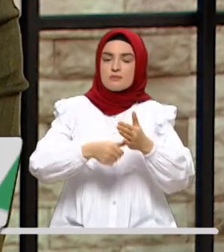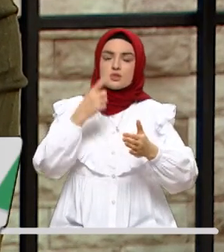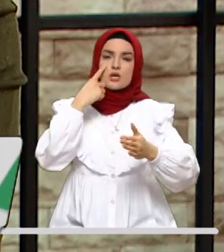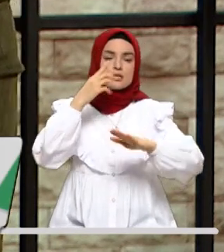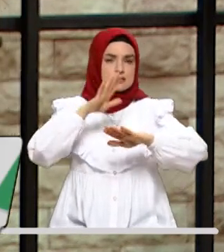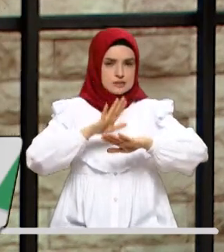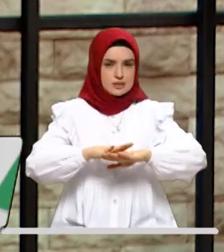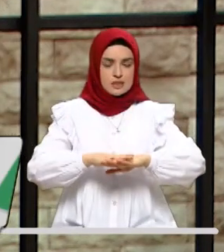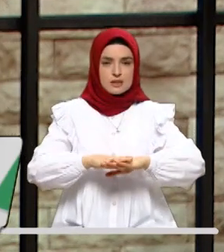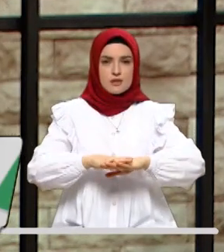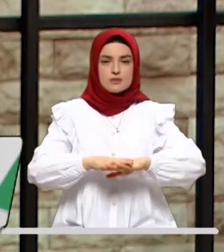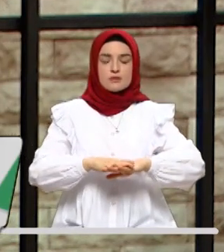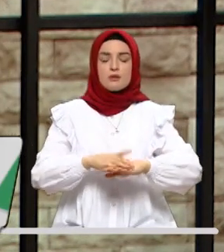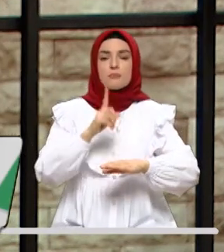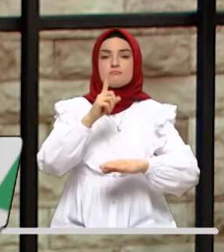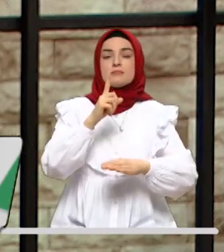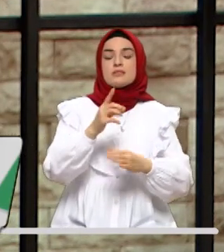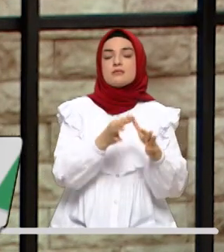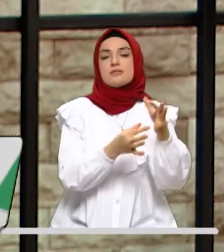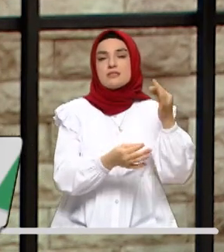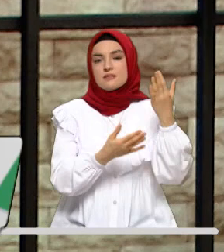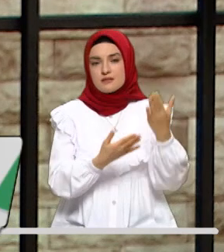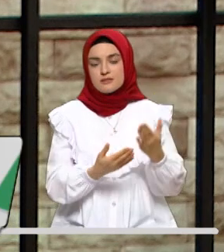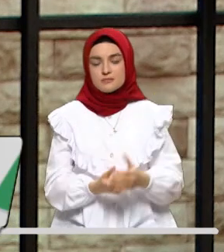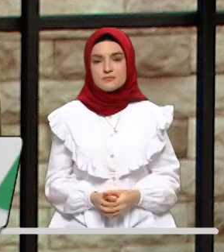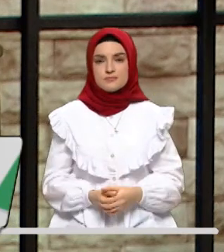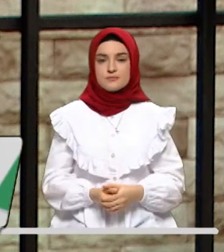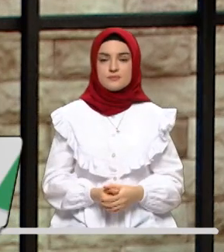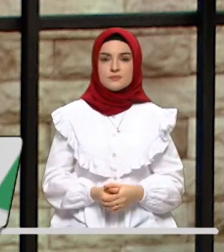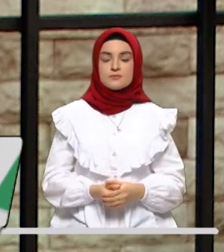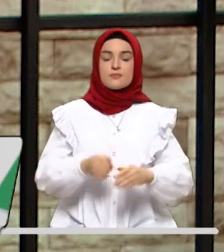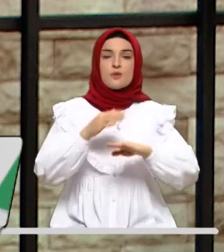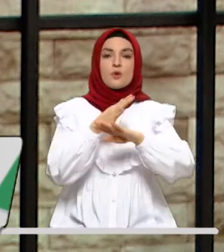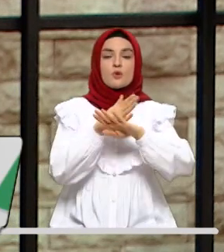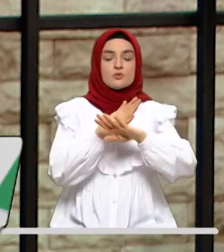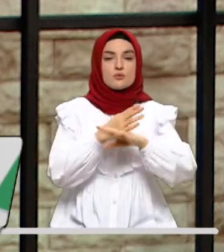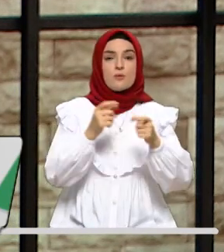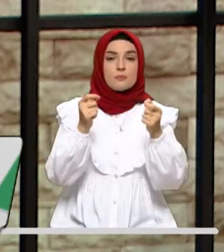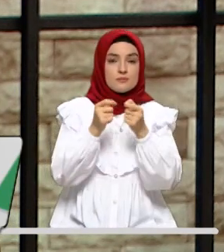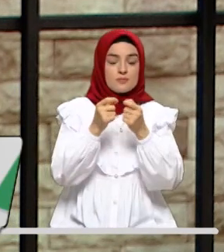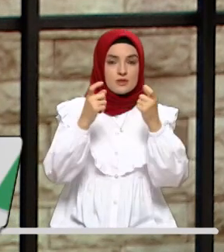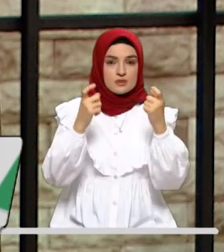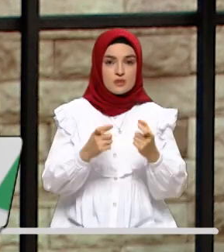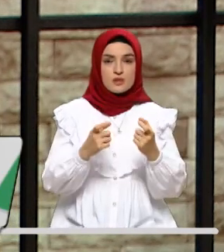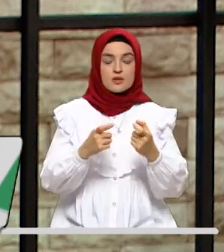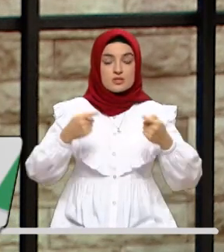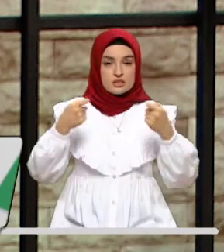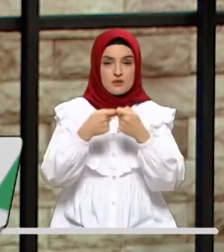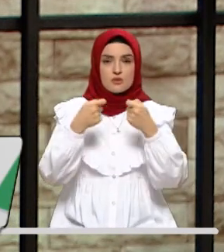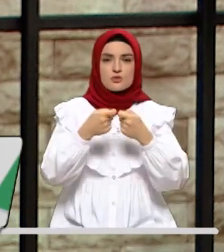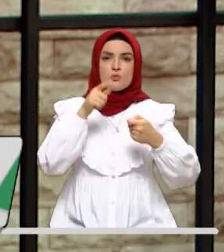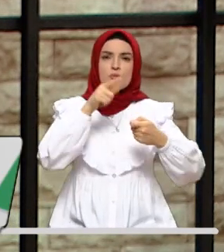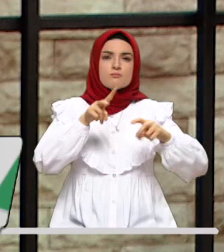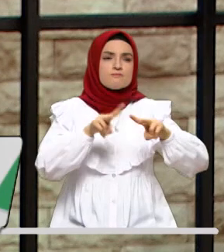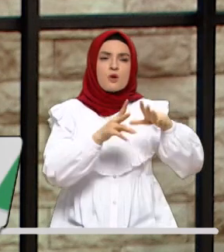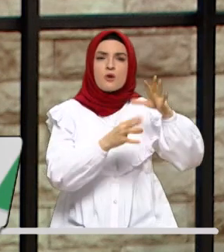ve tarihe mühür vuran bir şahsiyettir Mehmet Akif Ersoy. Çünkü Balkan harflerinde Mehmet Akif'i görüyoruz.